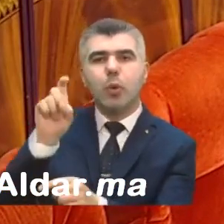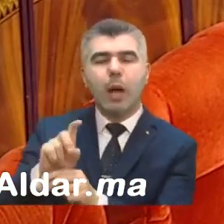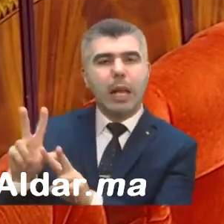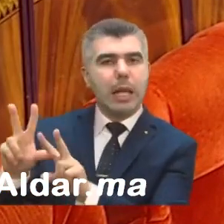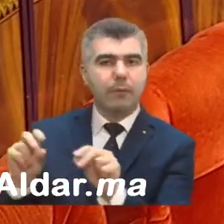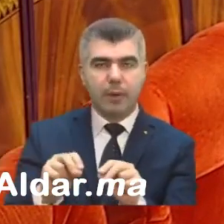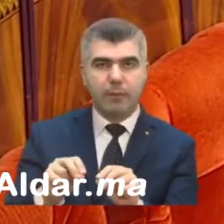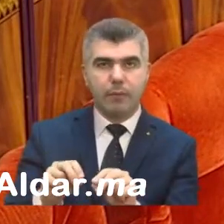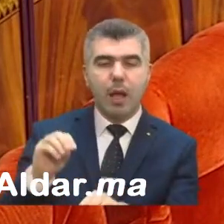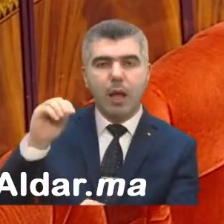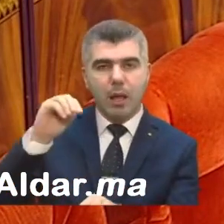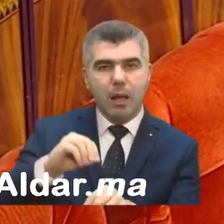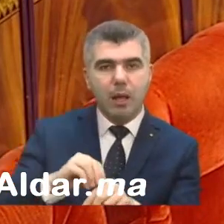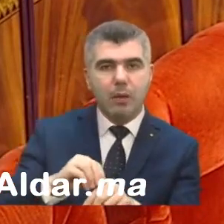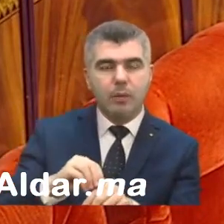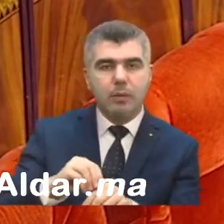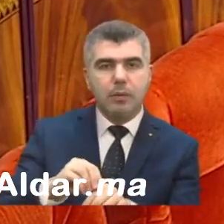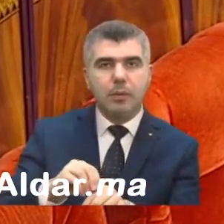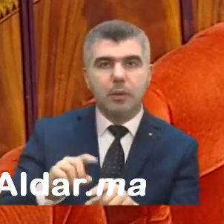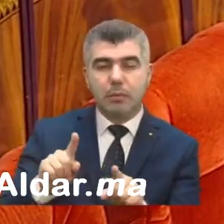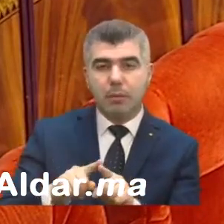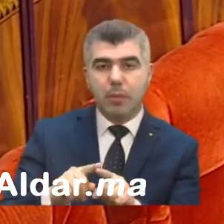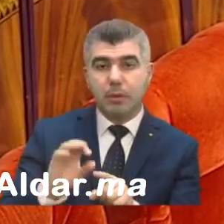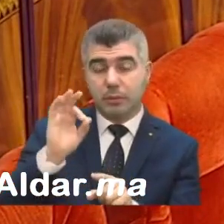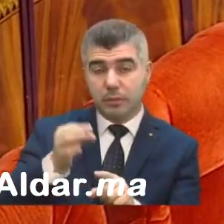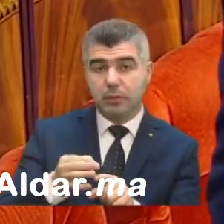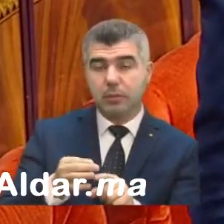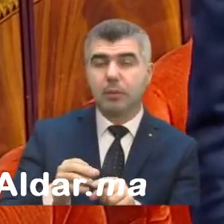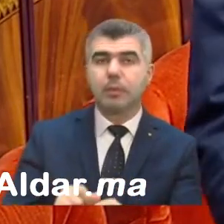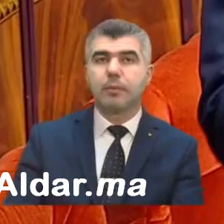نفس السؤال كتغير غير الاقليم، هل هذا يمكن ان اعتبره